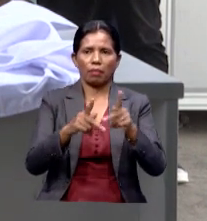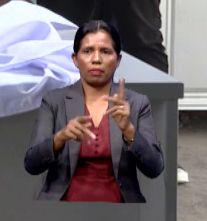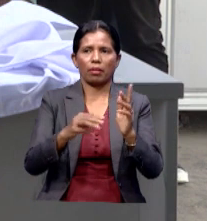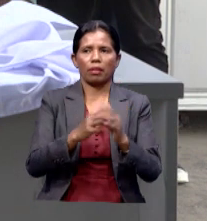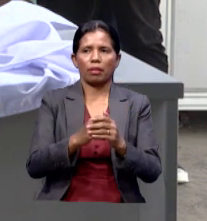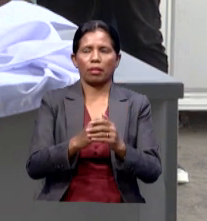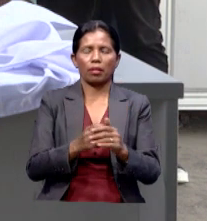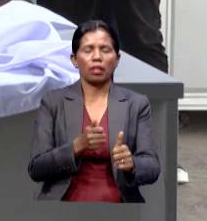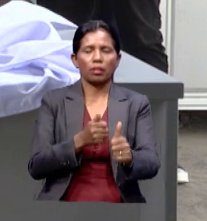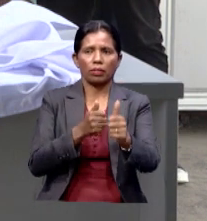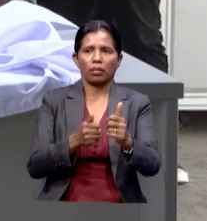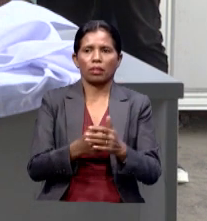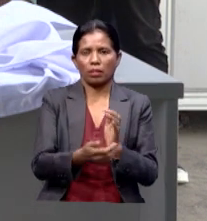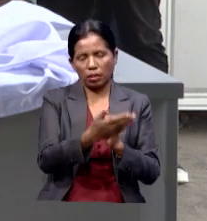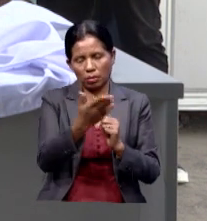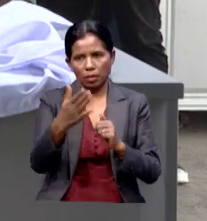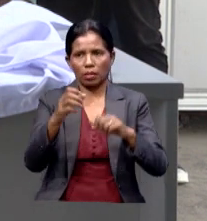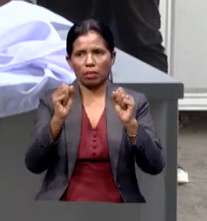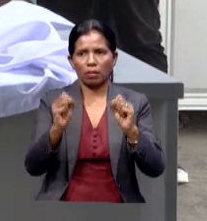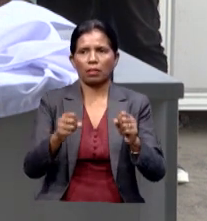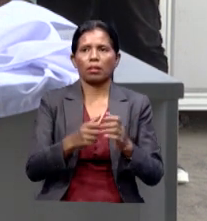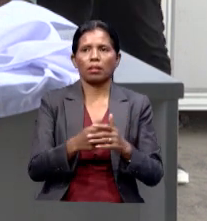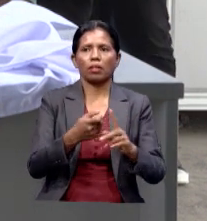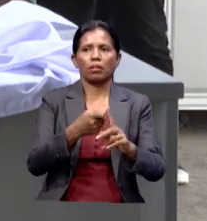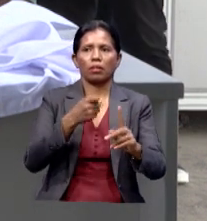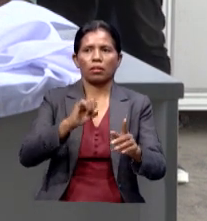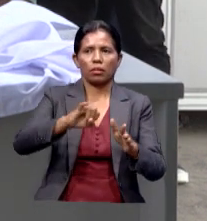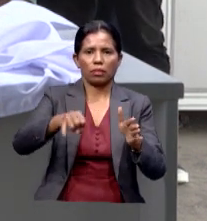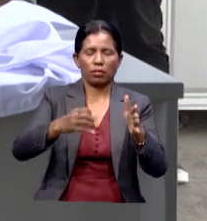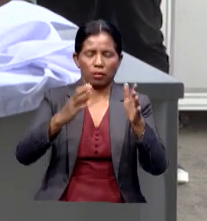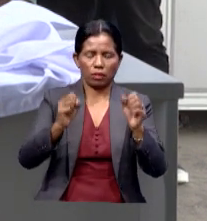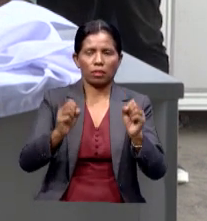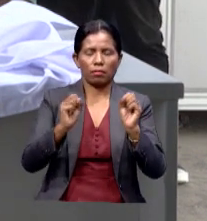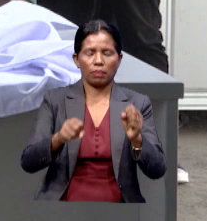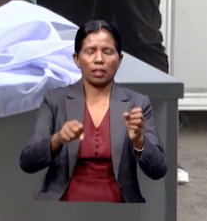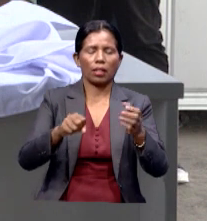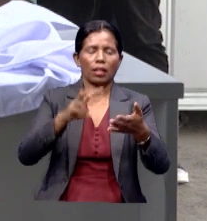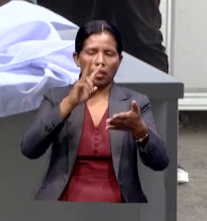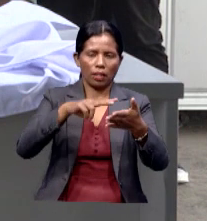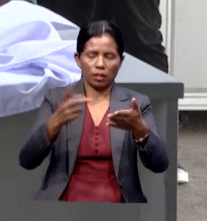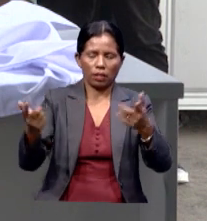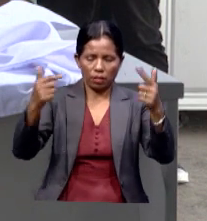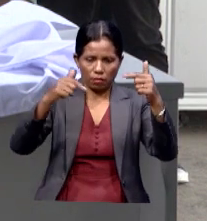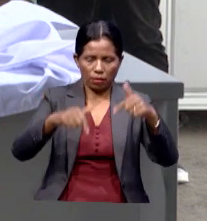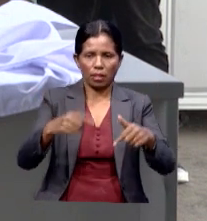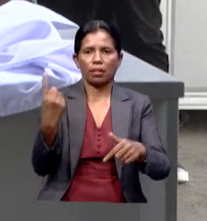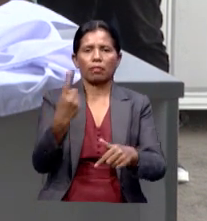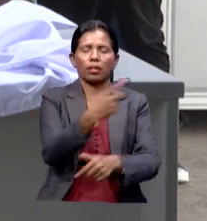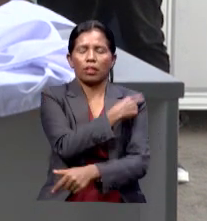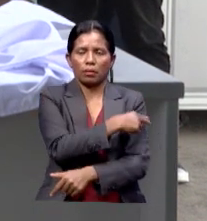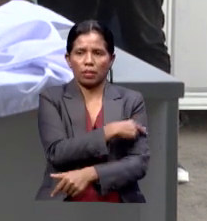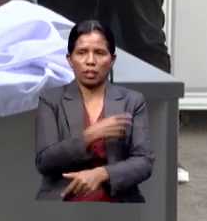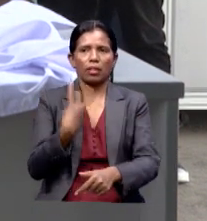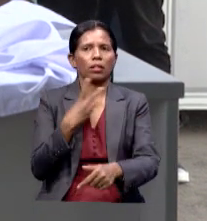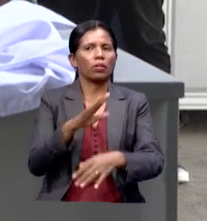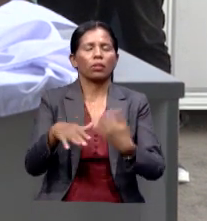latuir be media kare kita bot sira pa transfer liuse jornal rumah para sira mo sebele le sira mai na fatin hospital e dane. Hospital ni tau tunia